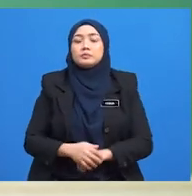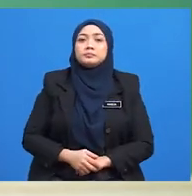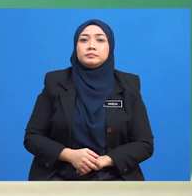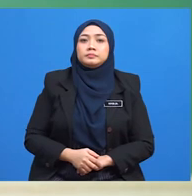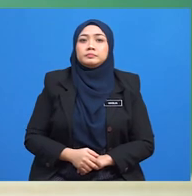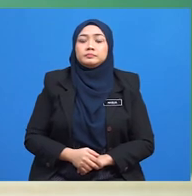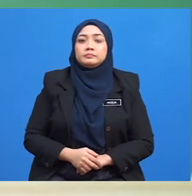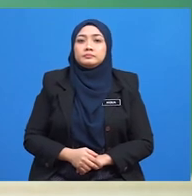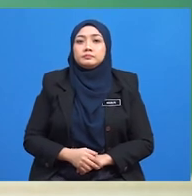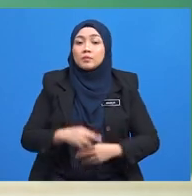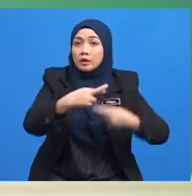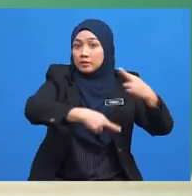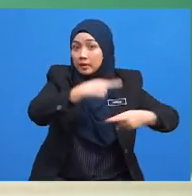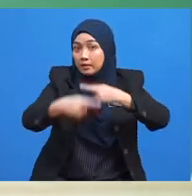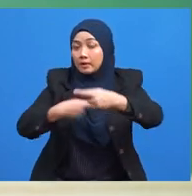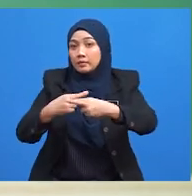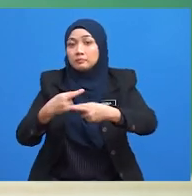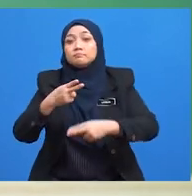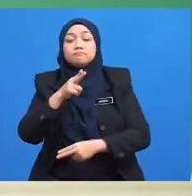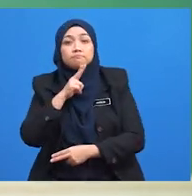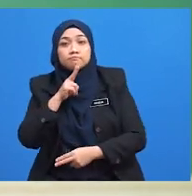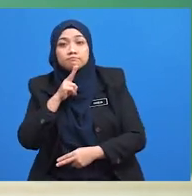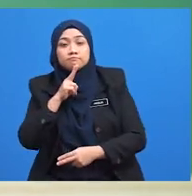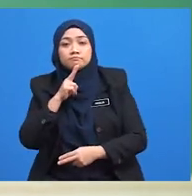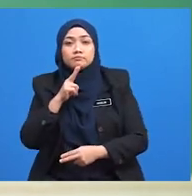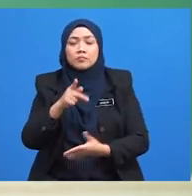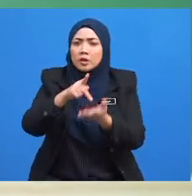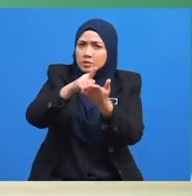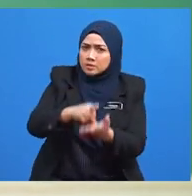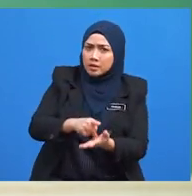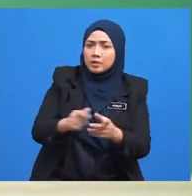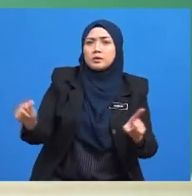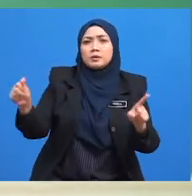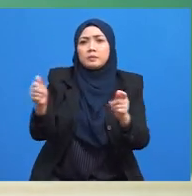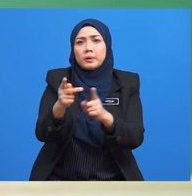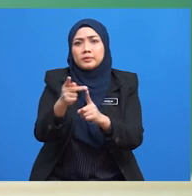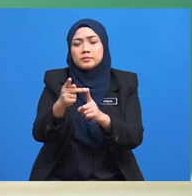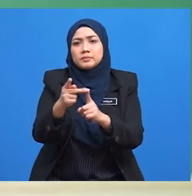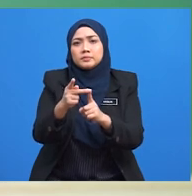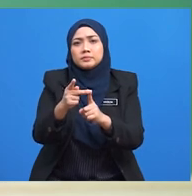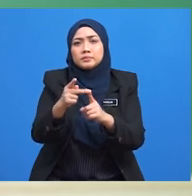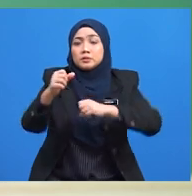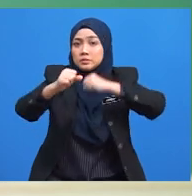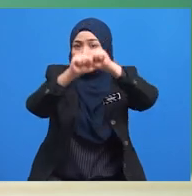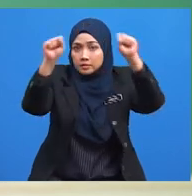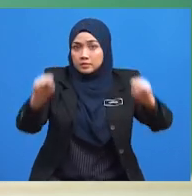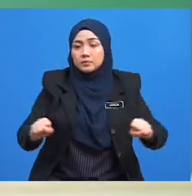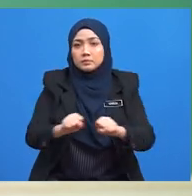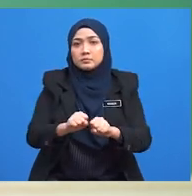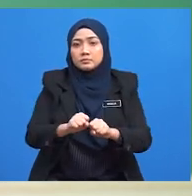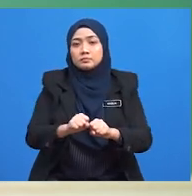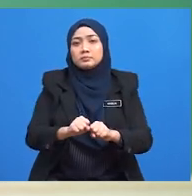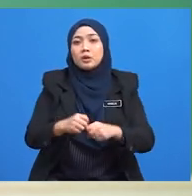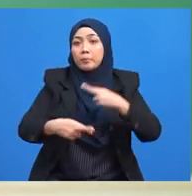berlaku akan memberikan kesan kepada sistem geomorfologi, iaitu proses penggundulan